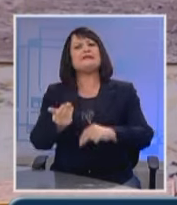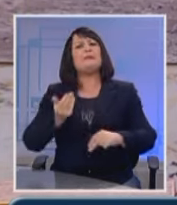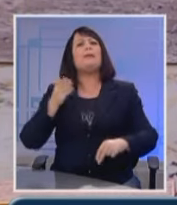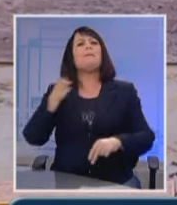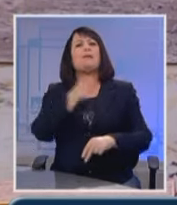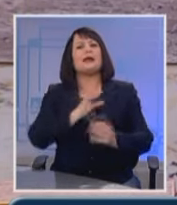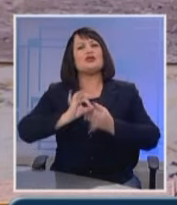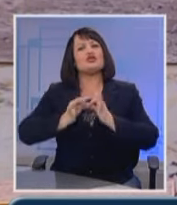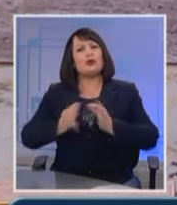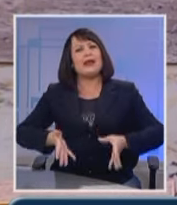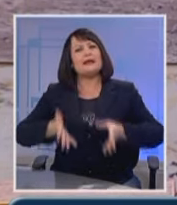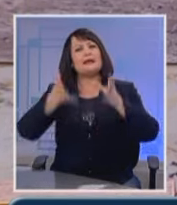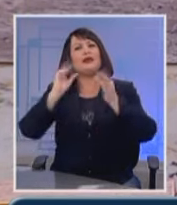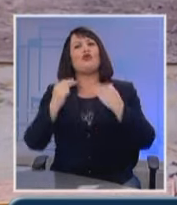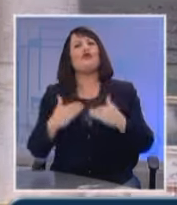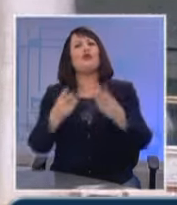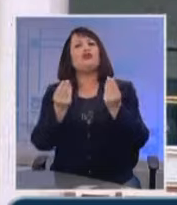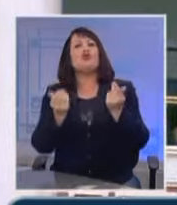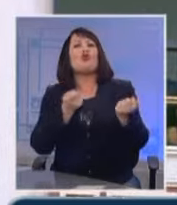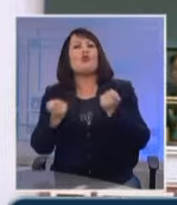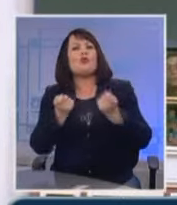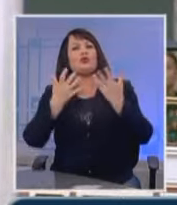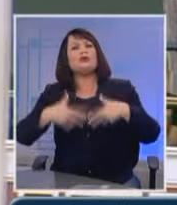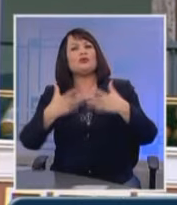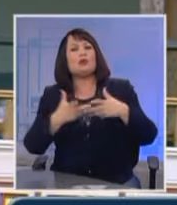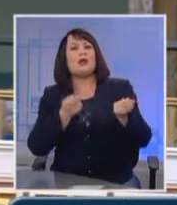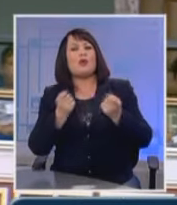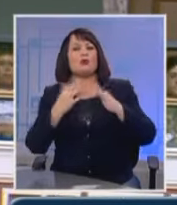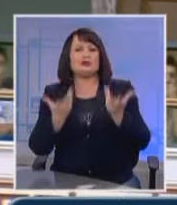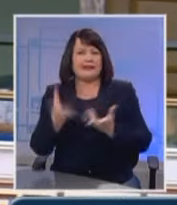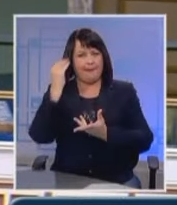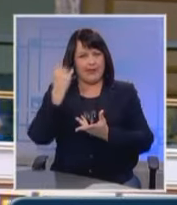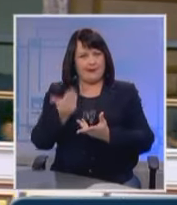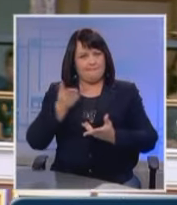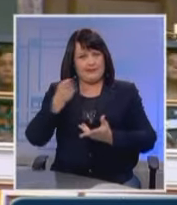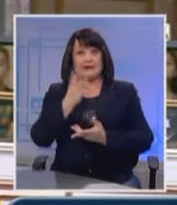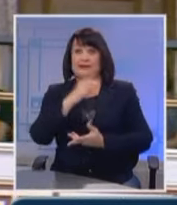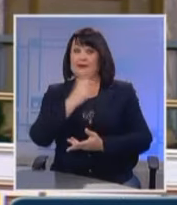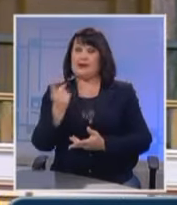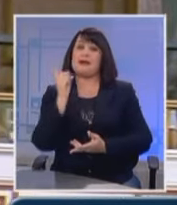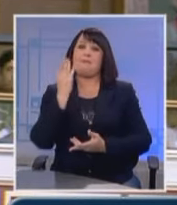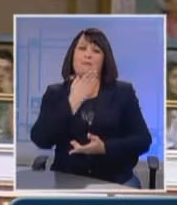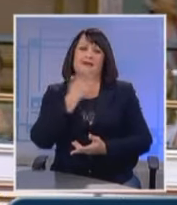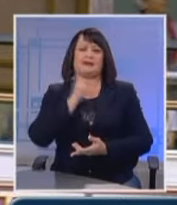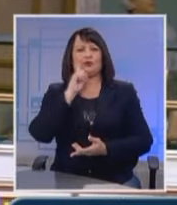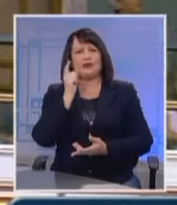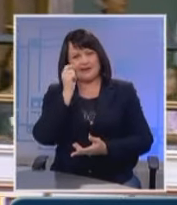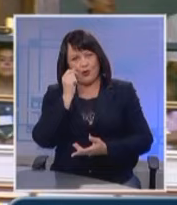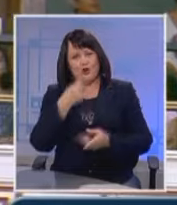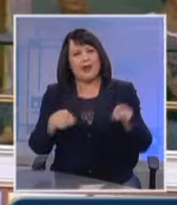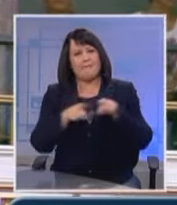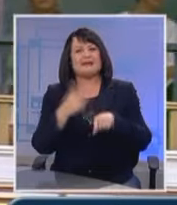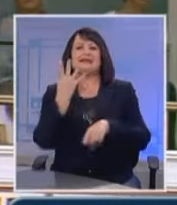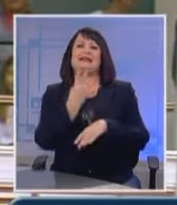ενημερώθηκαν για την ιστορία του κτηρίου και τον τρόπο οργάνισης και λειτουργίας της Βουλής 31 μαθητές και μαθήτριες, καθώς και